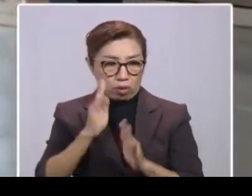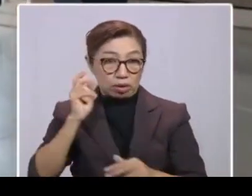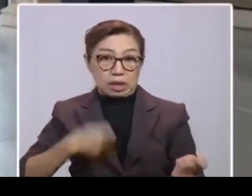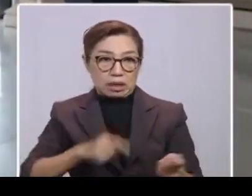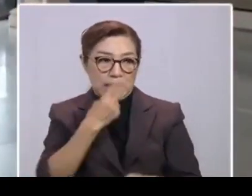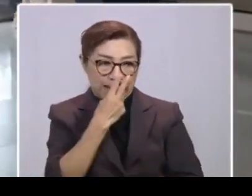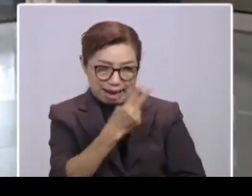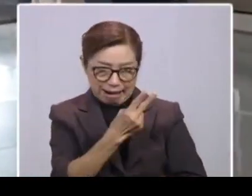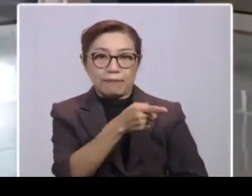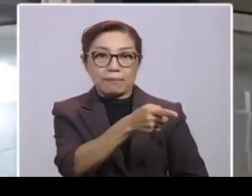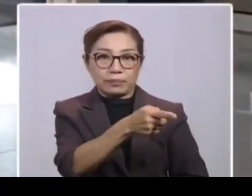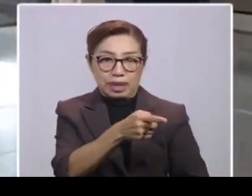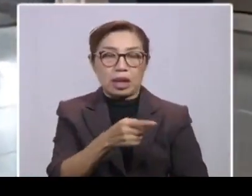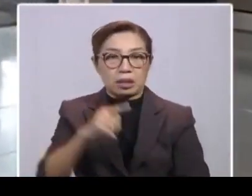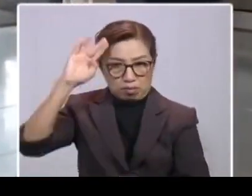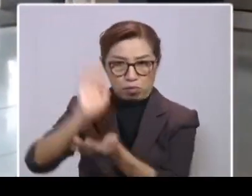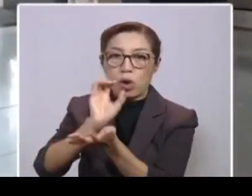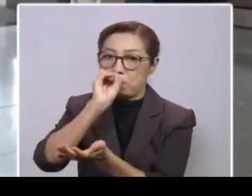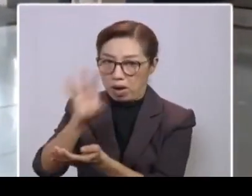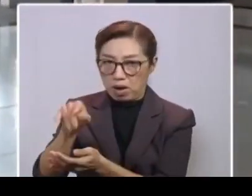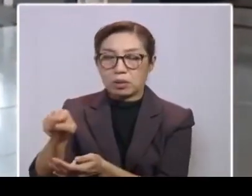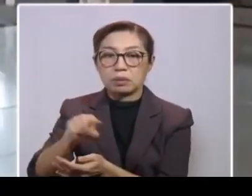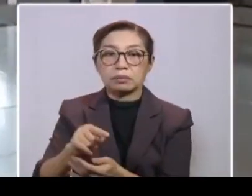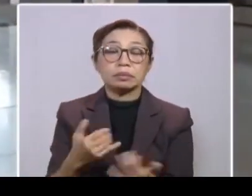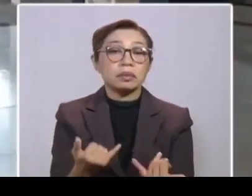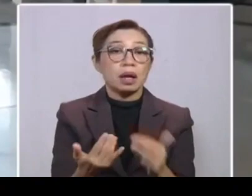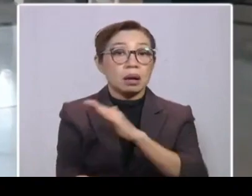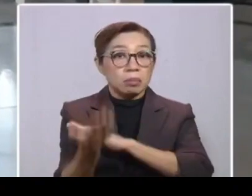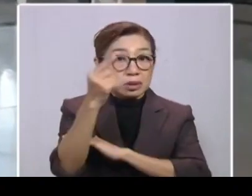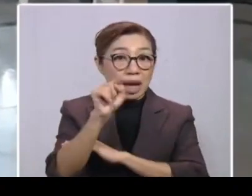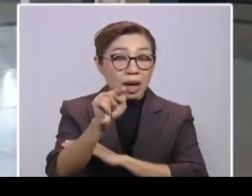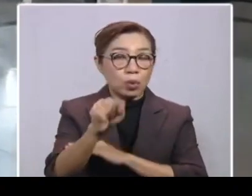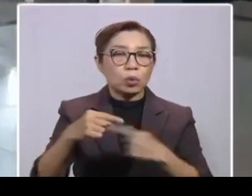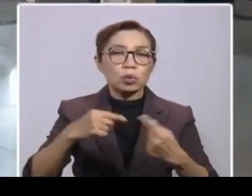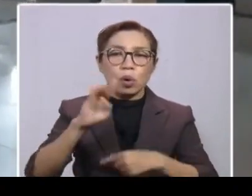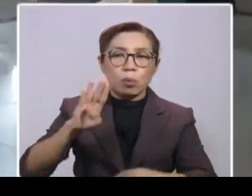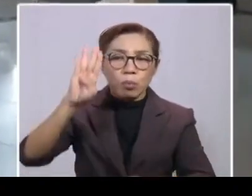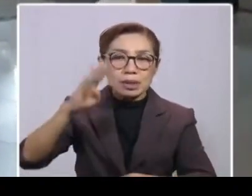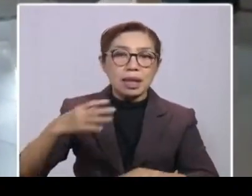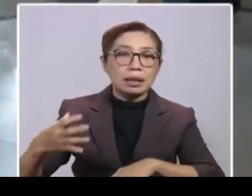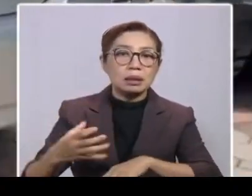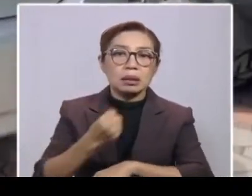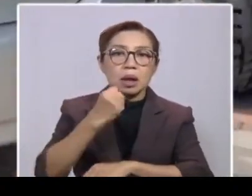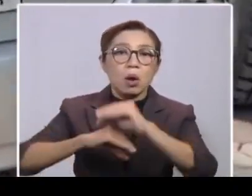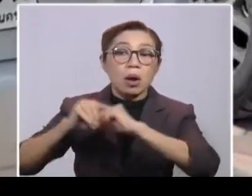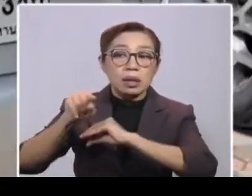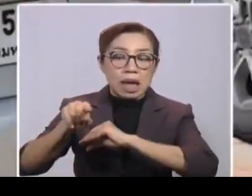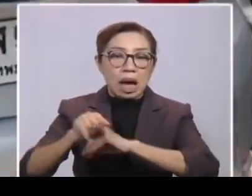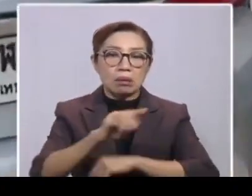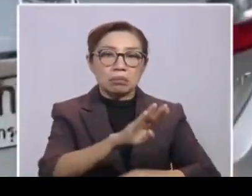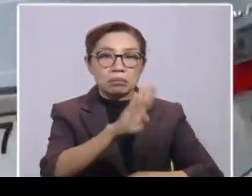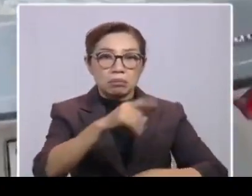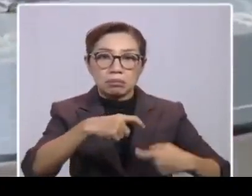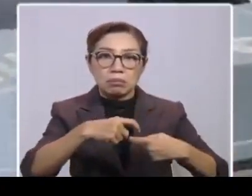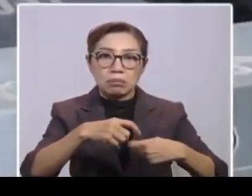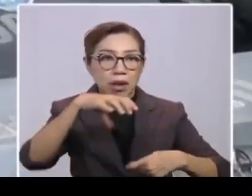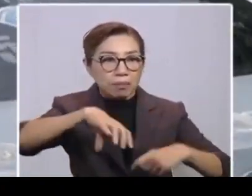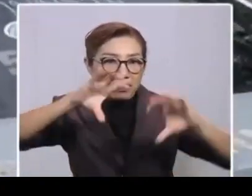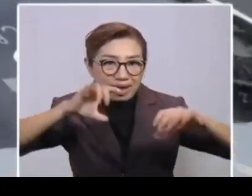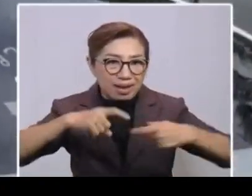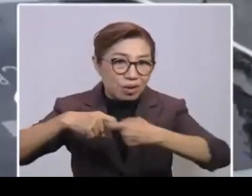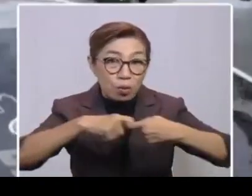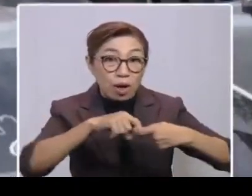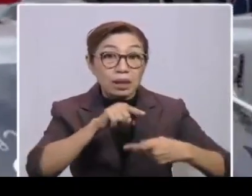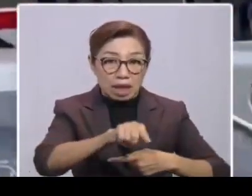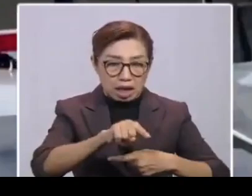ครับส่วนการเอาผิดเรื่องของการ้วประมูลเมื่อช่วงเช้าที่ผ่านมานะครับตำรวจกองปราบนำหมายสาเข้าค้นพื้นที่เป้าหมายเพิ่ม